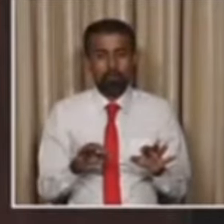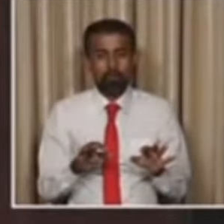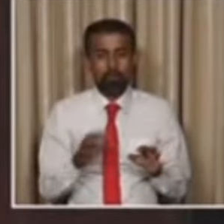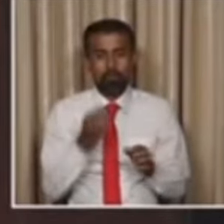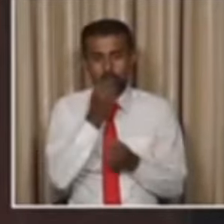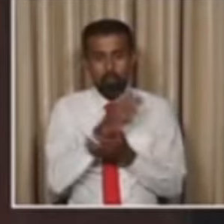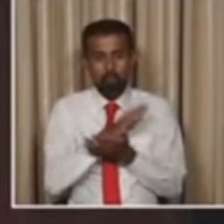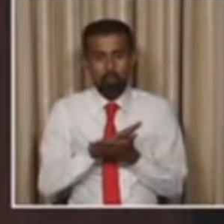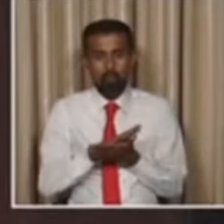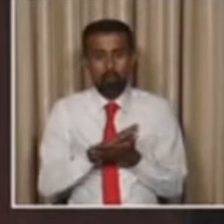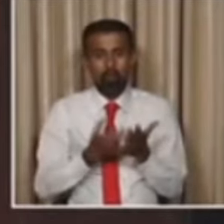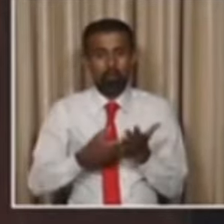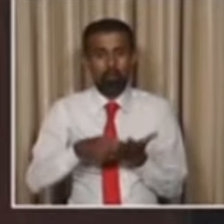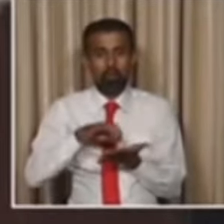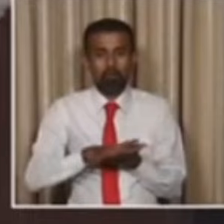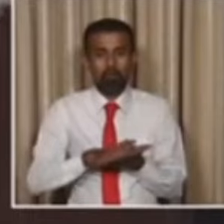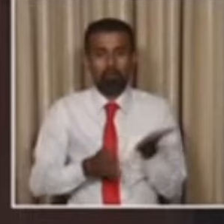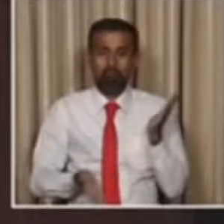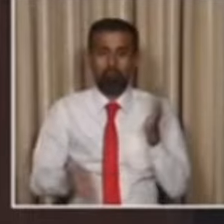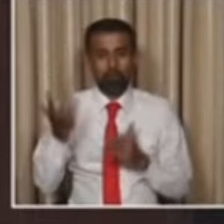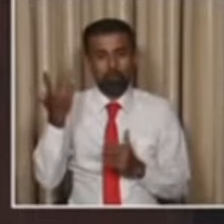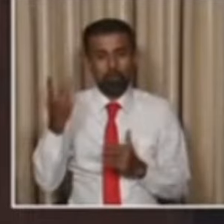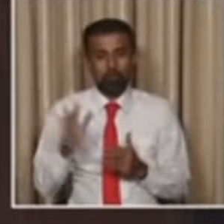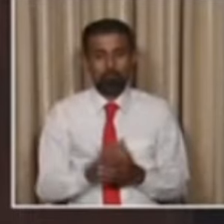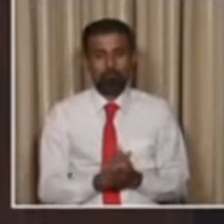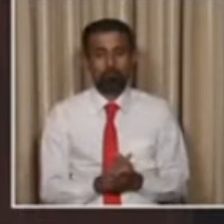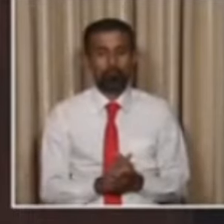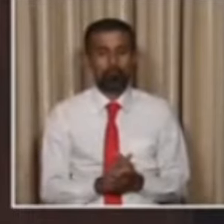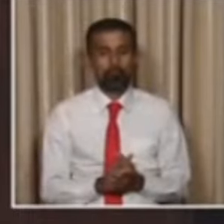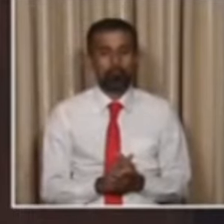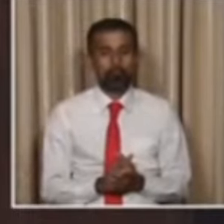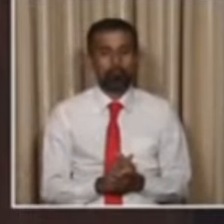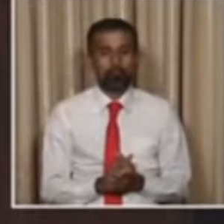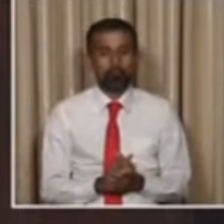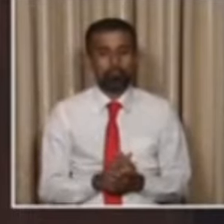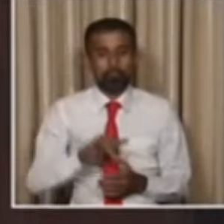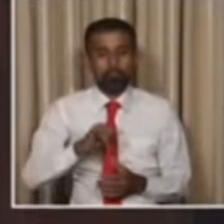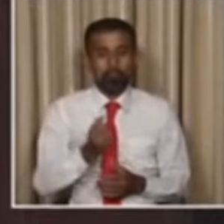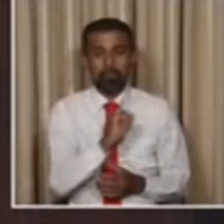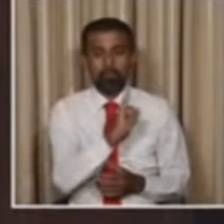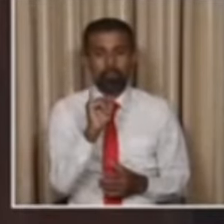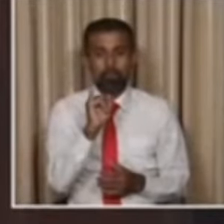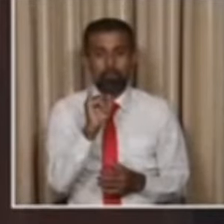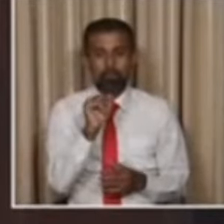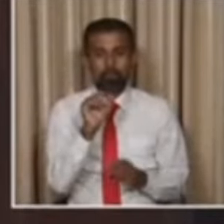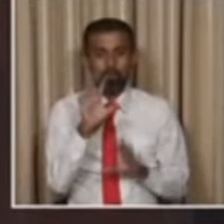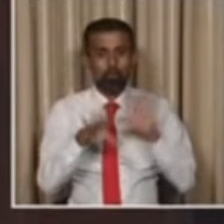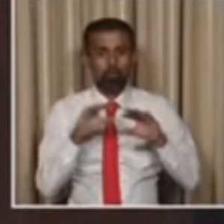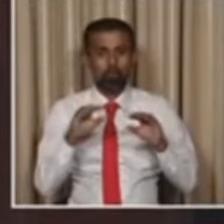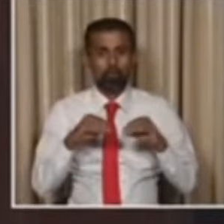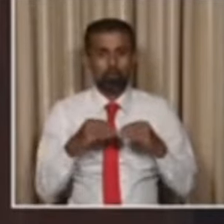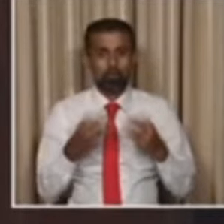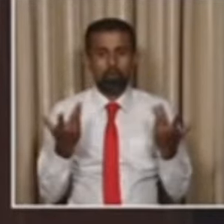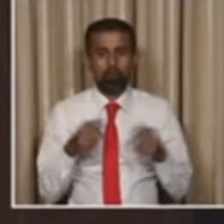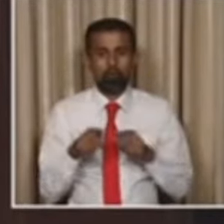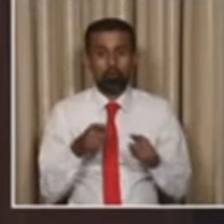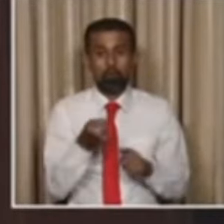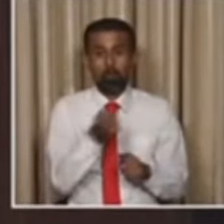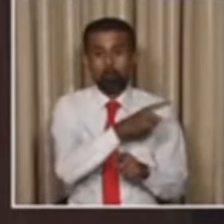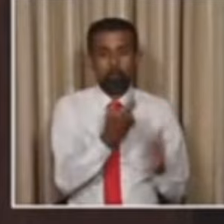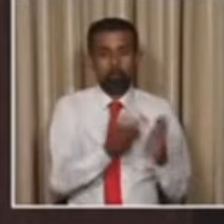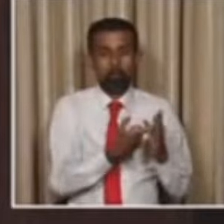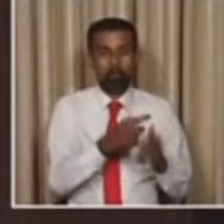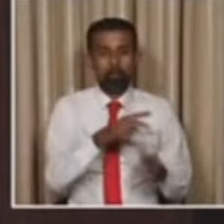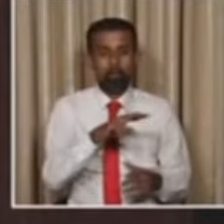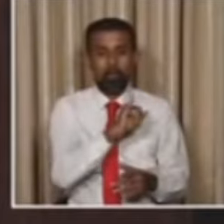පරිසරයෙන් නීත්‍යානුකූලව පිට වෙලා ගිහිල්ලා තියෙනවා. හැබැයි අර 616 හිටපු කට්ටිය පිළිවෙල තොරතුරු නැහැ වගේම එතනම අල්ලපු කාමරේ වෙච්ච